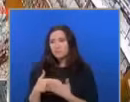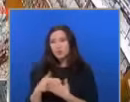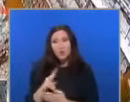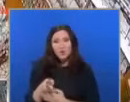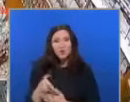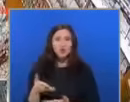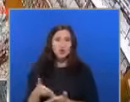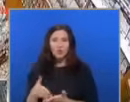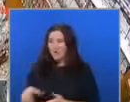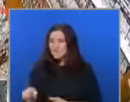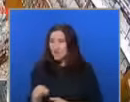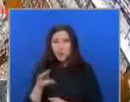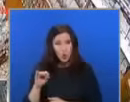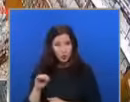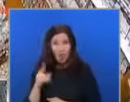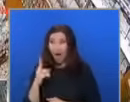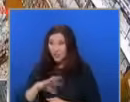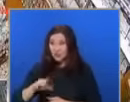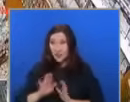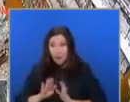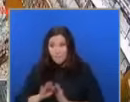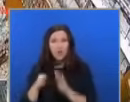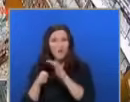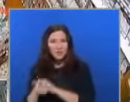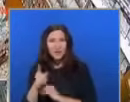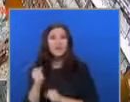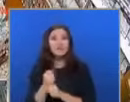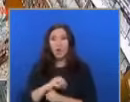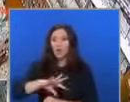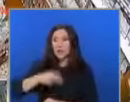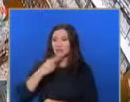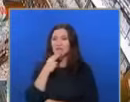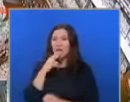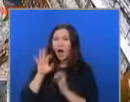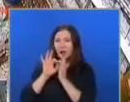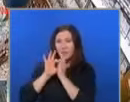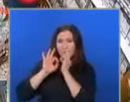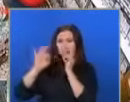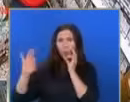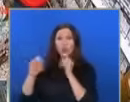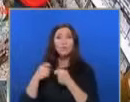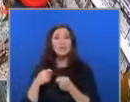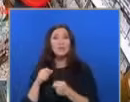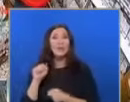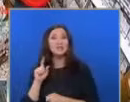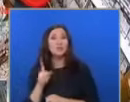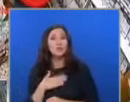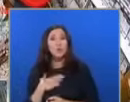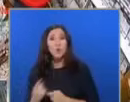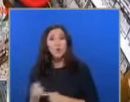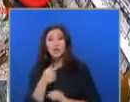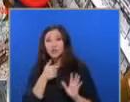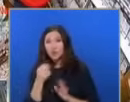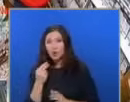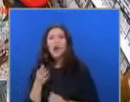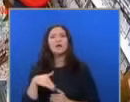себе си кучета, но един от кръците е избутал навътре. Извършителите откраднали цигари и пури от магазина и касата, в която имало 1600 лева,